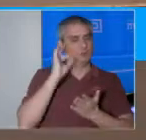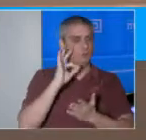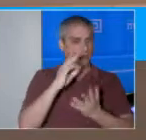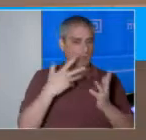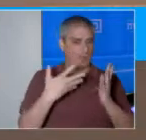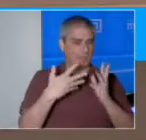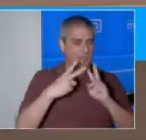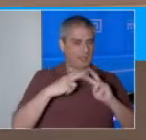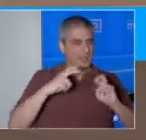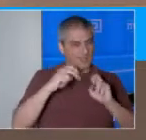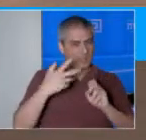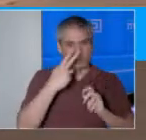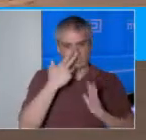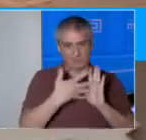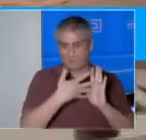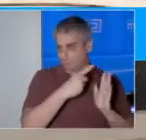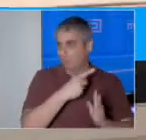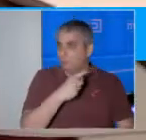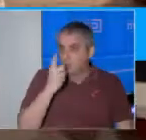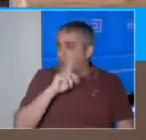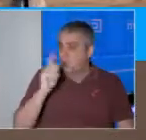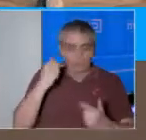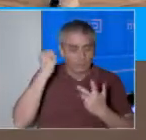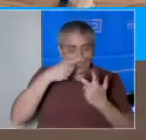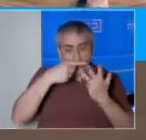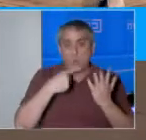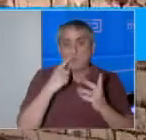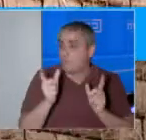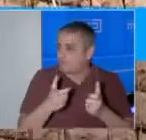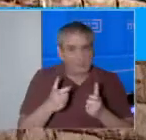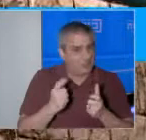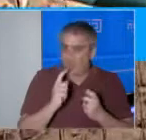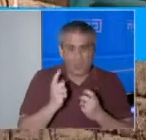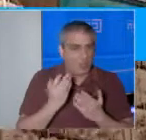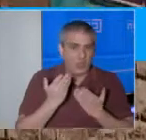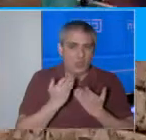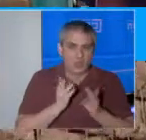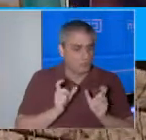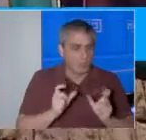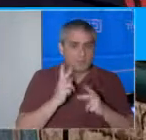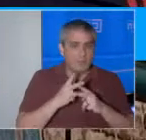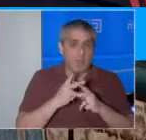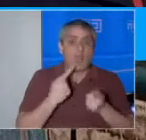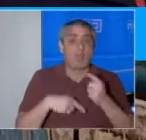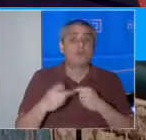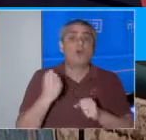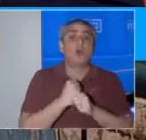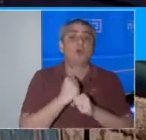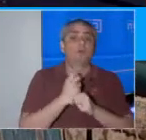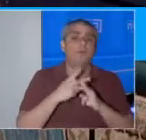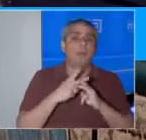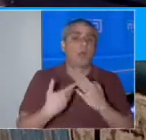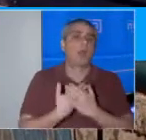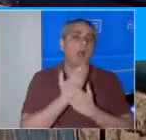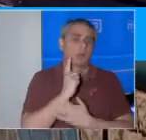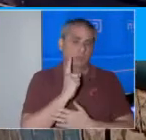עובד סוציאלי, והרבה מאוד אנשים, כולם אומרים שהסגר לא רק שהוא לא מונע את התחלואה, הוא יוצר מחלה